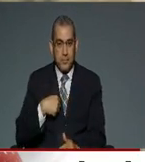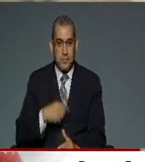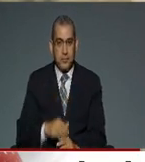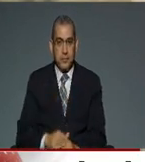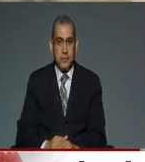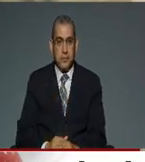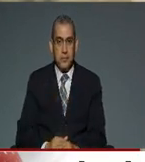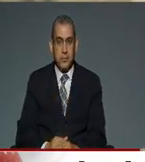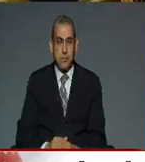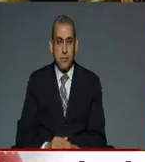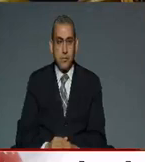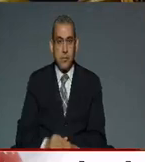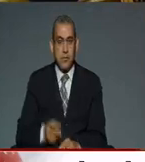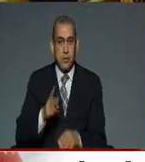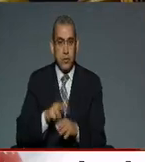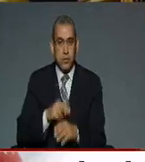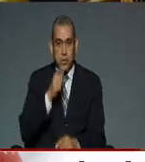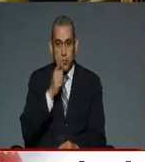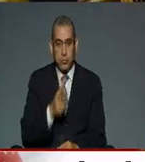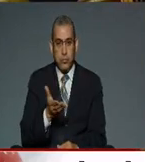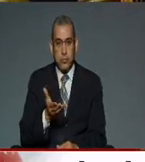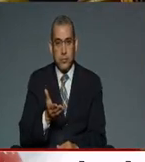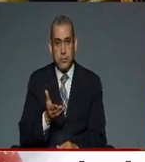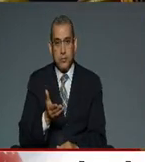الدولتين. لقد